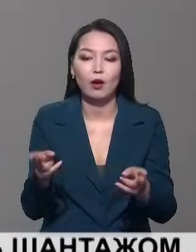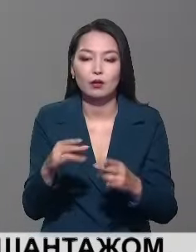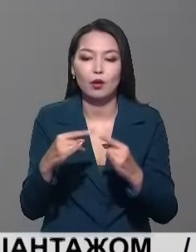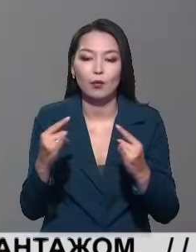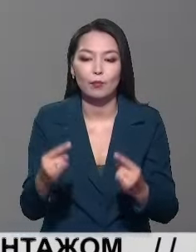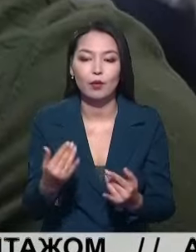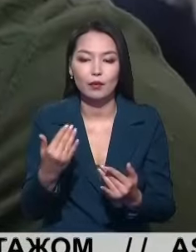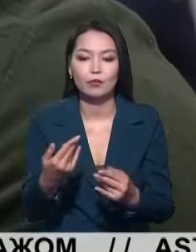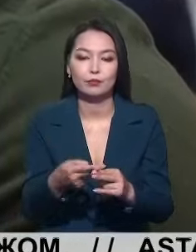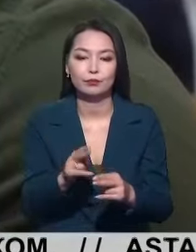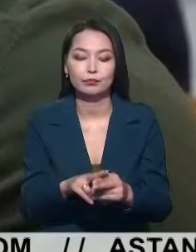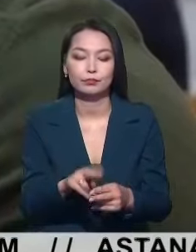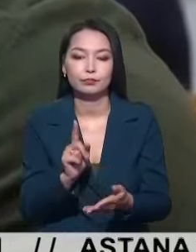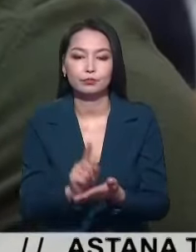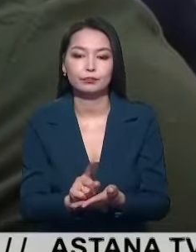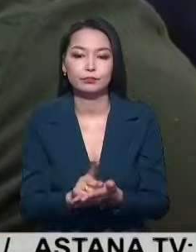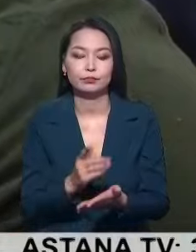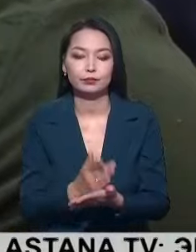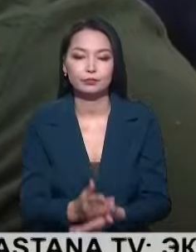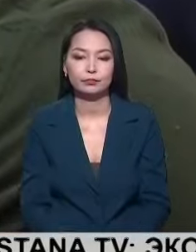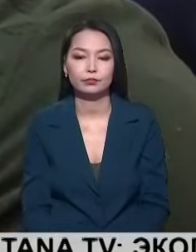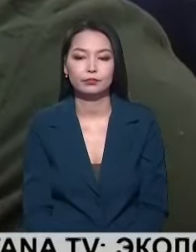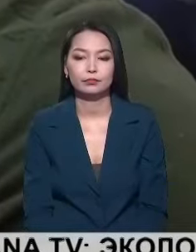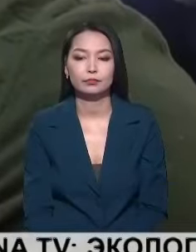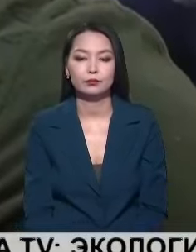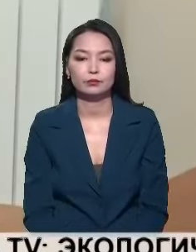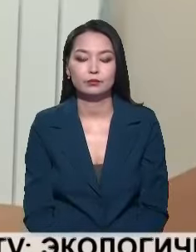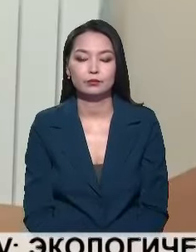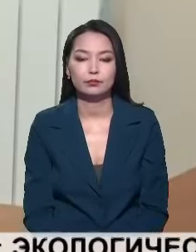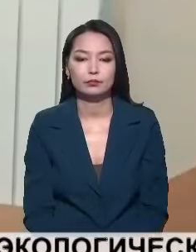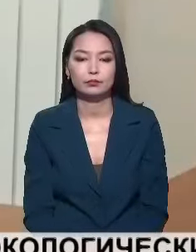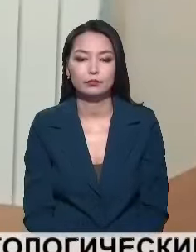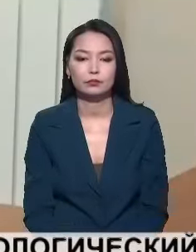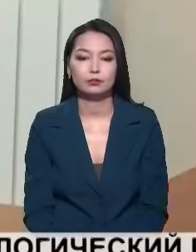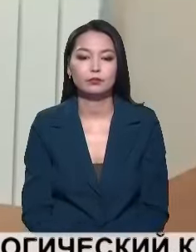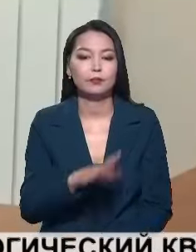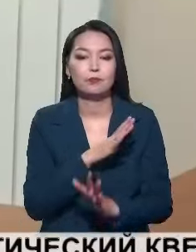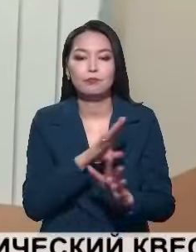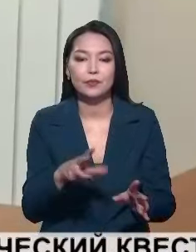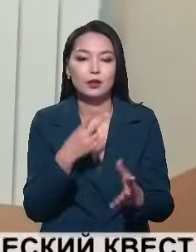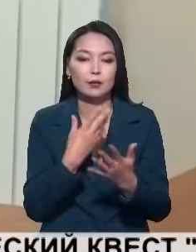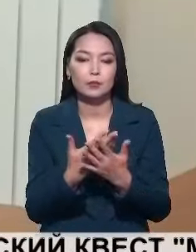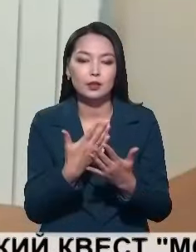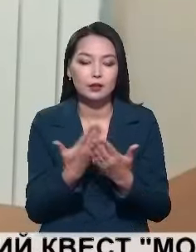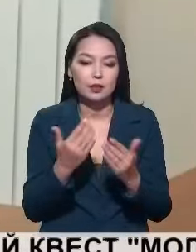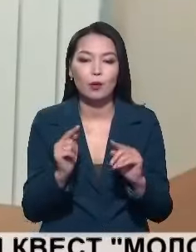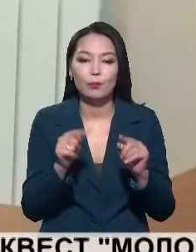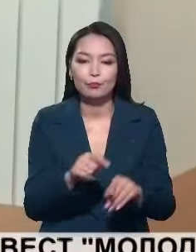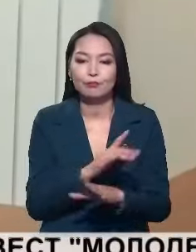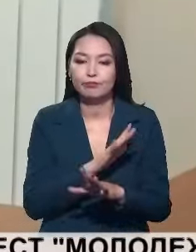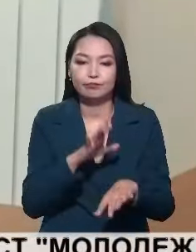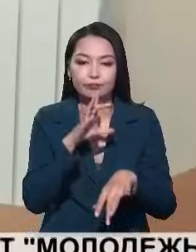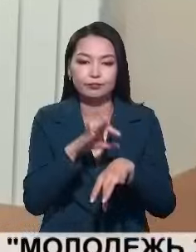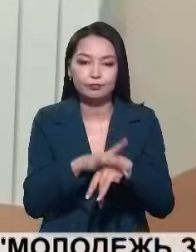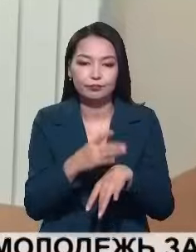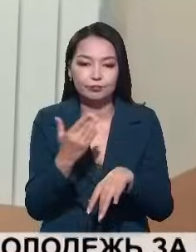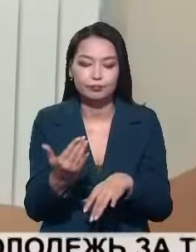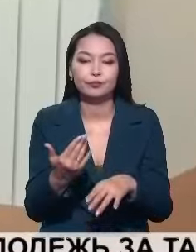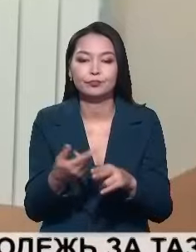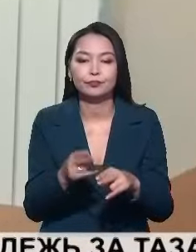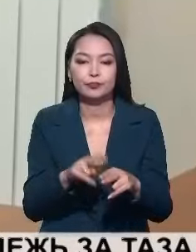ближайший АГЗС. Однако ни его руководители, ни работники этой газозаправки в настоящее